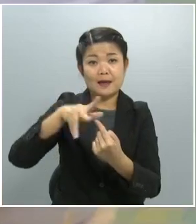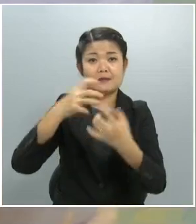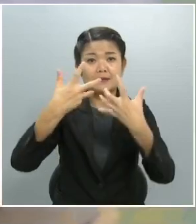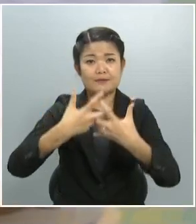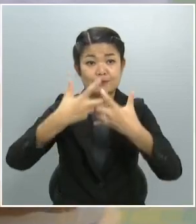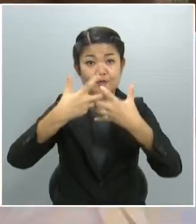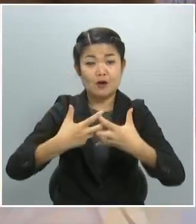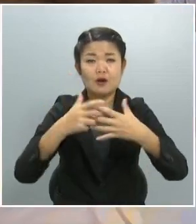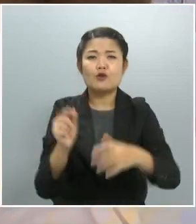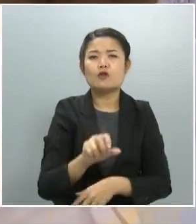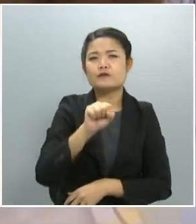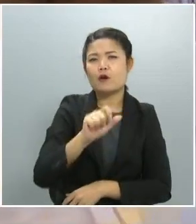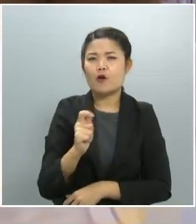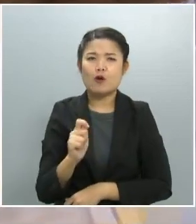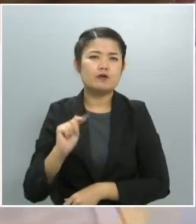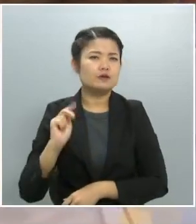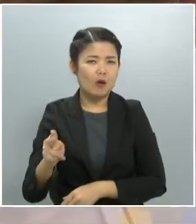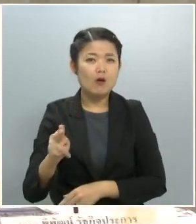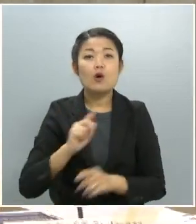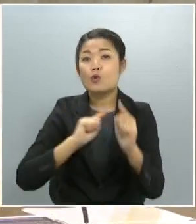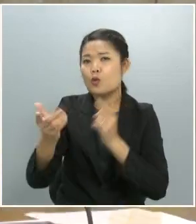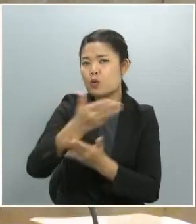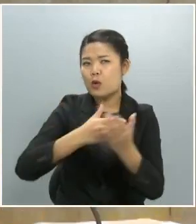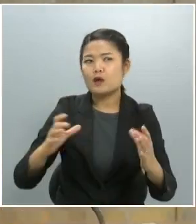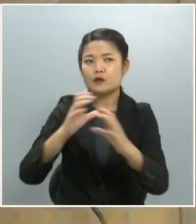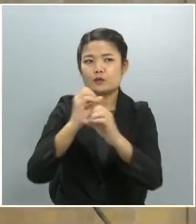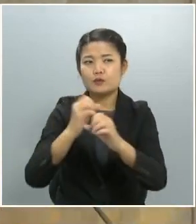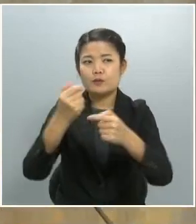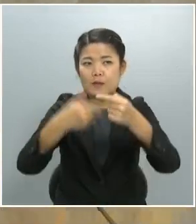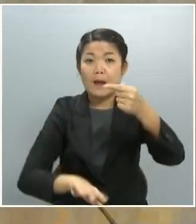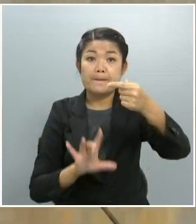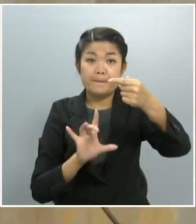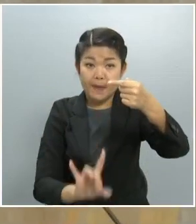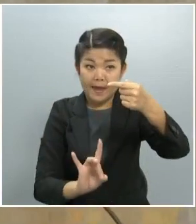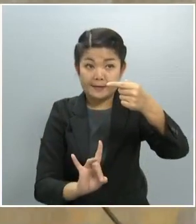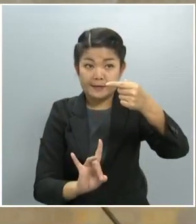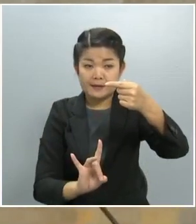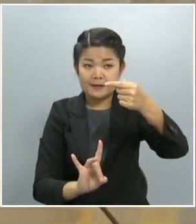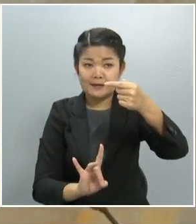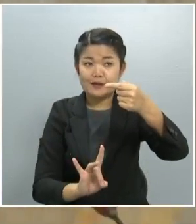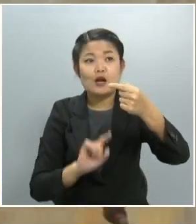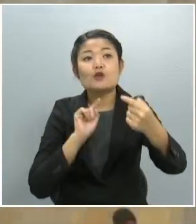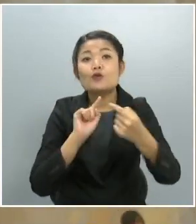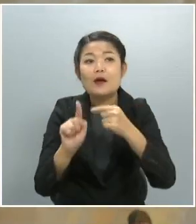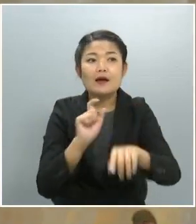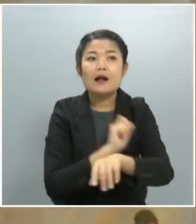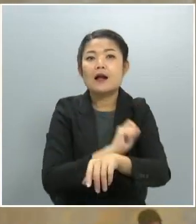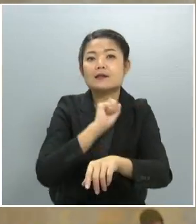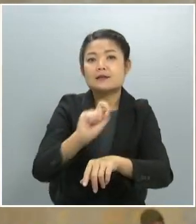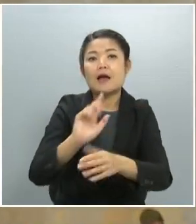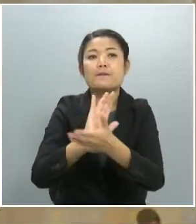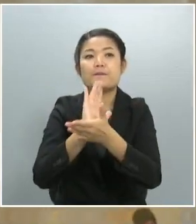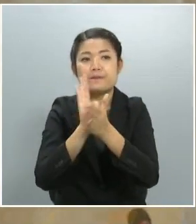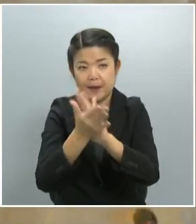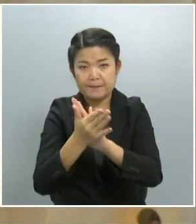ยหรือสอทมีบทสรุปกัน8ประเด็นแต่ประเด็นน่าสนใจที่สุดก็คือปรับค่าจ้างท่านผู้ชมโด